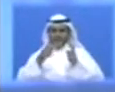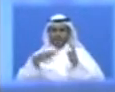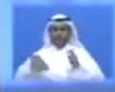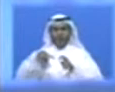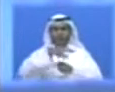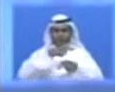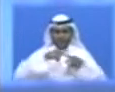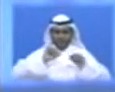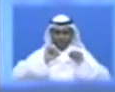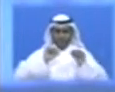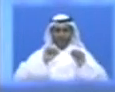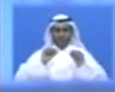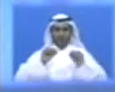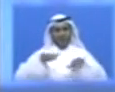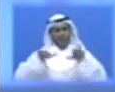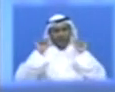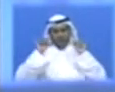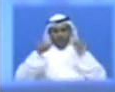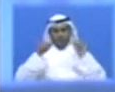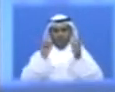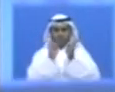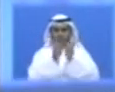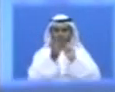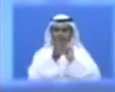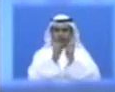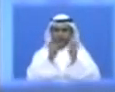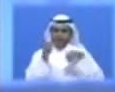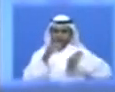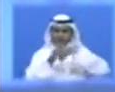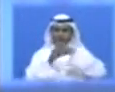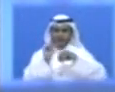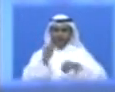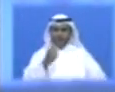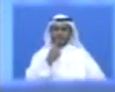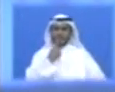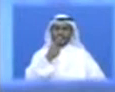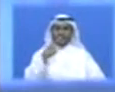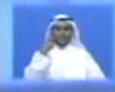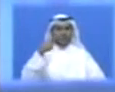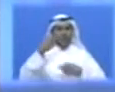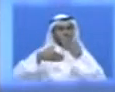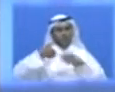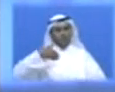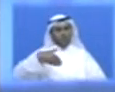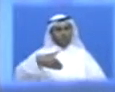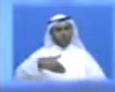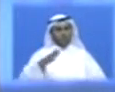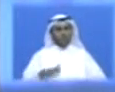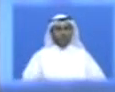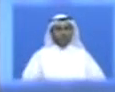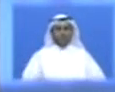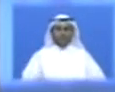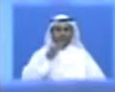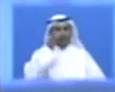محلية، وتحظى هذه المسابقة التي تقام كل عام في شهر رمضان المبارك بإعجاب ومتابعة